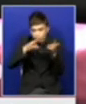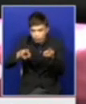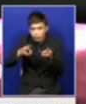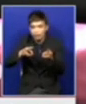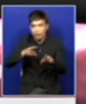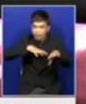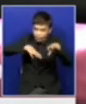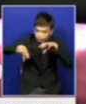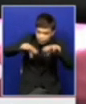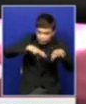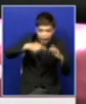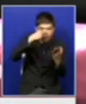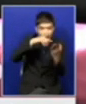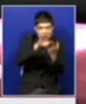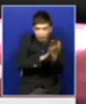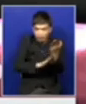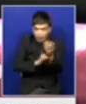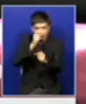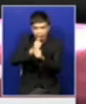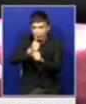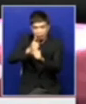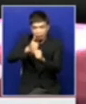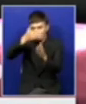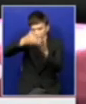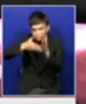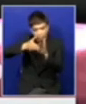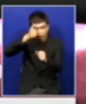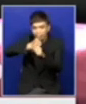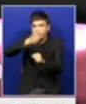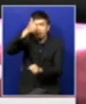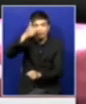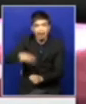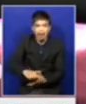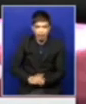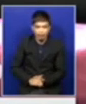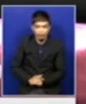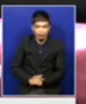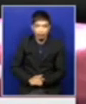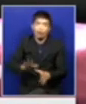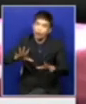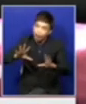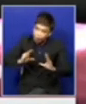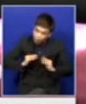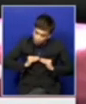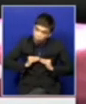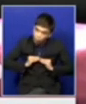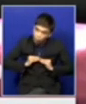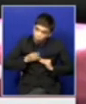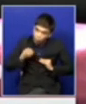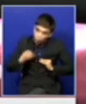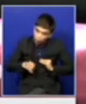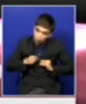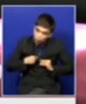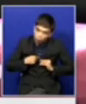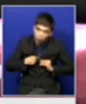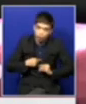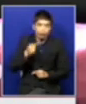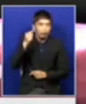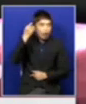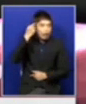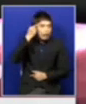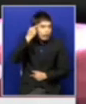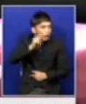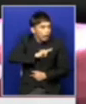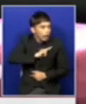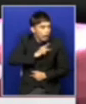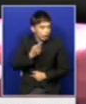ริหารประเทศนี้ต่อไปแล้วหากท่านจะถามใจตนเองสักนิดว่าที่ผ่านมาท่านได้ทำอะไรให้กับประเท